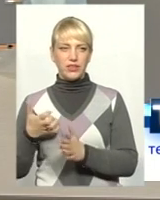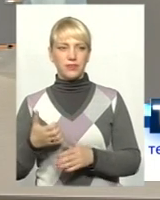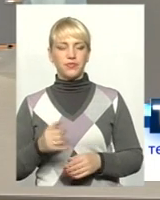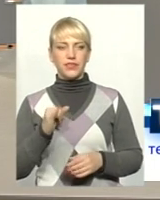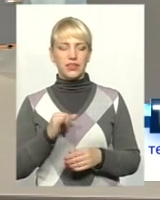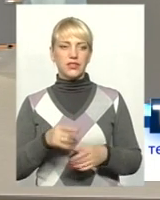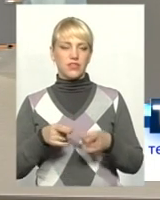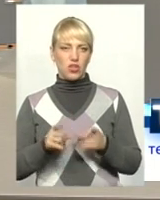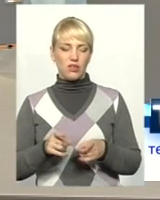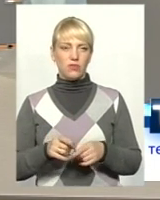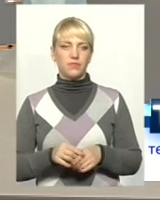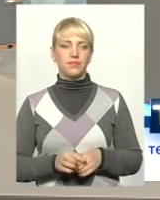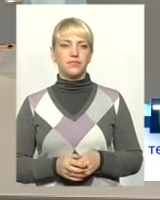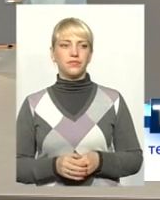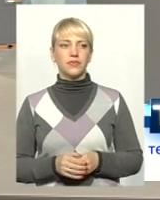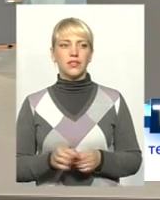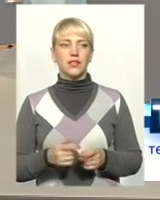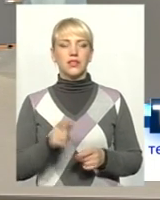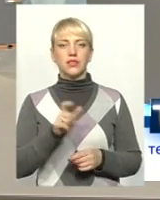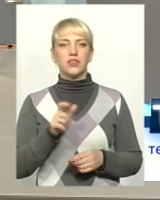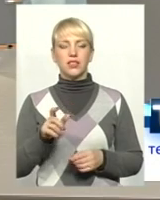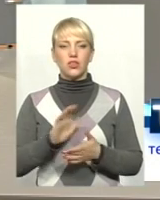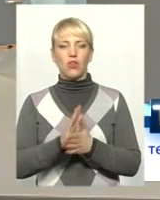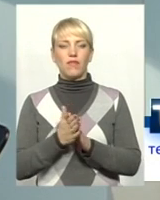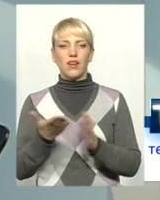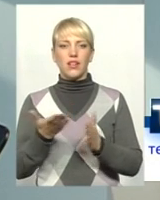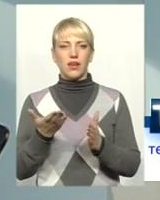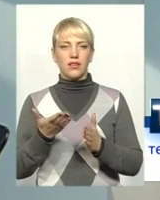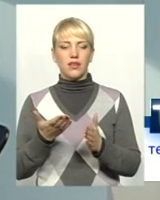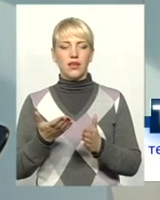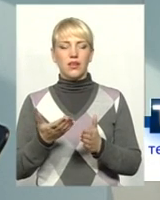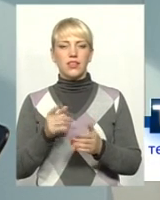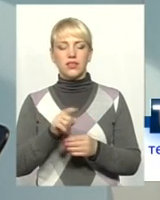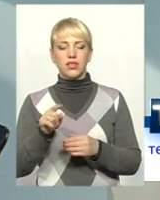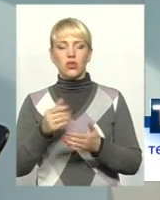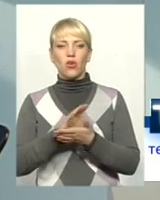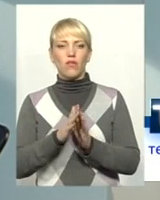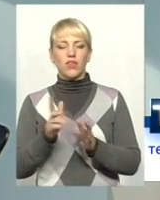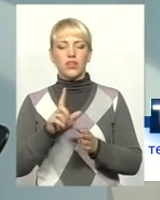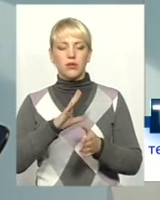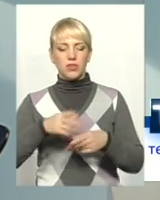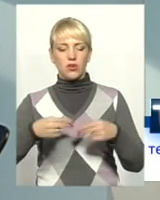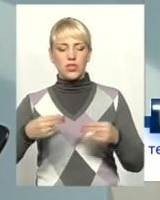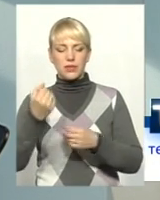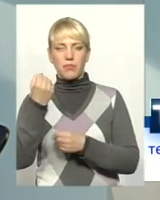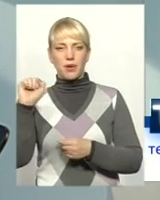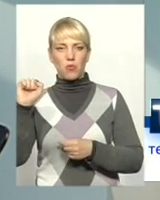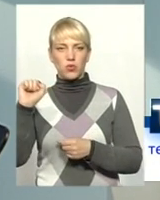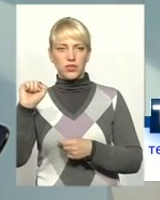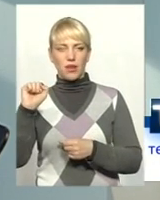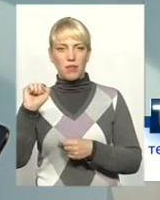звичайно, ті договори, які ми заключили з переможцями